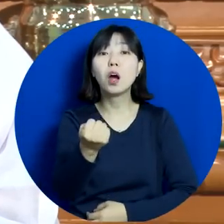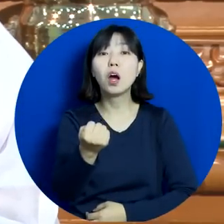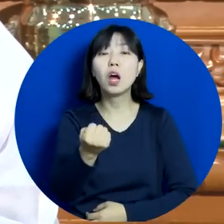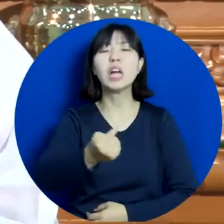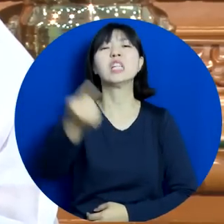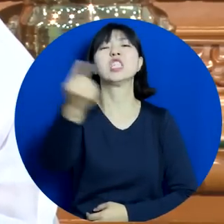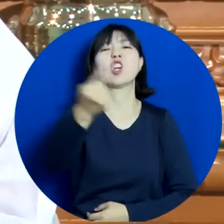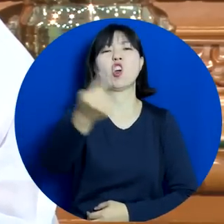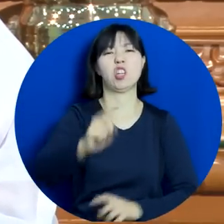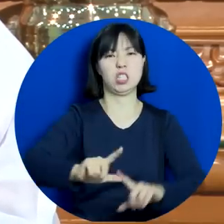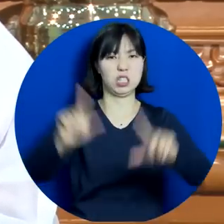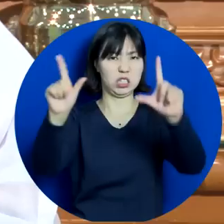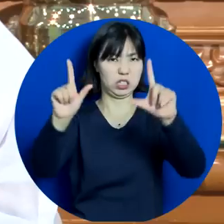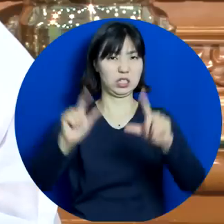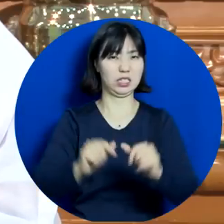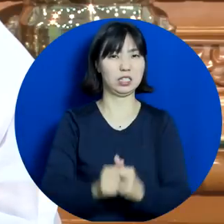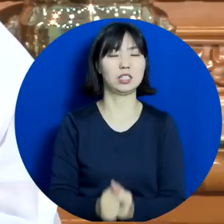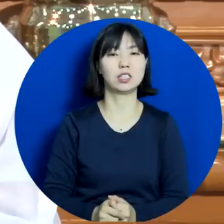천일.